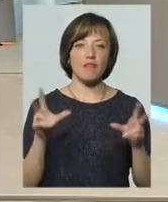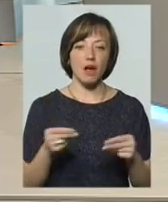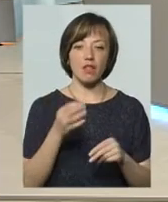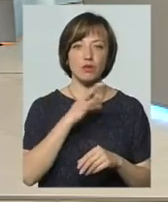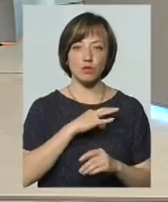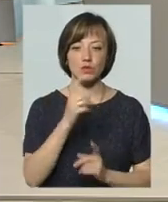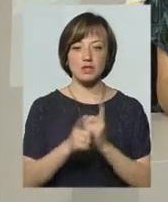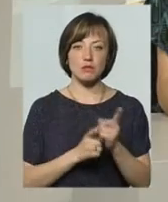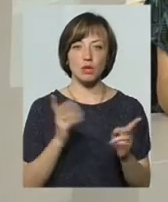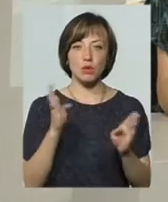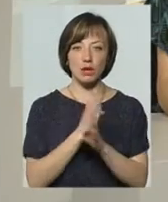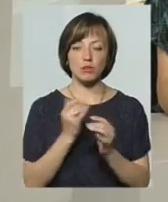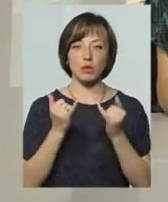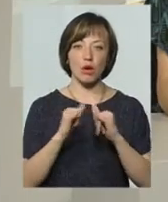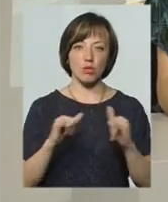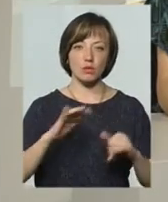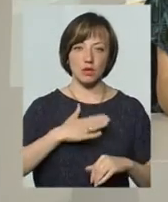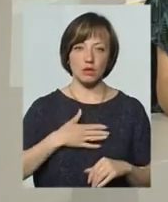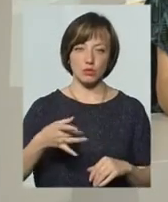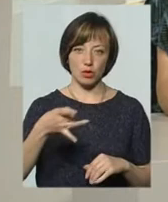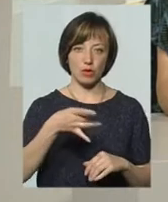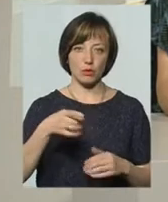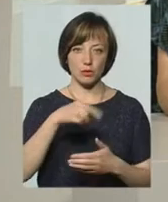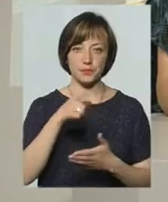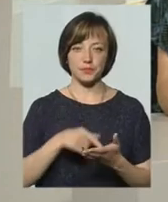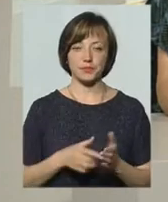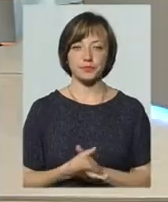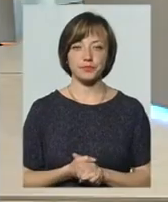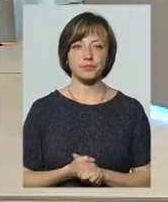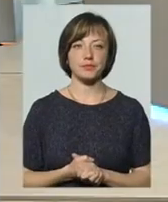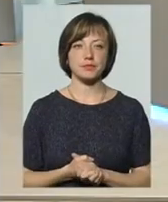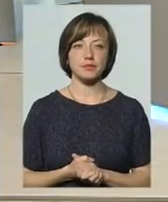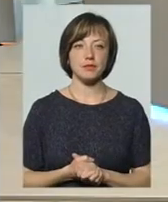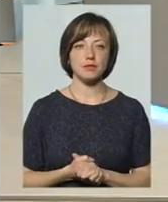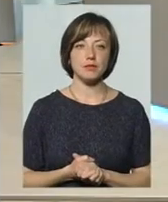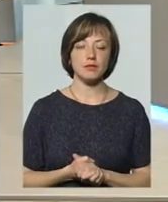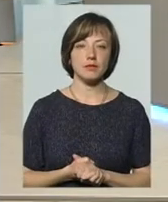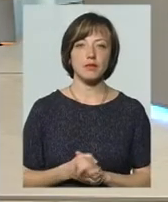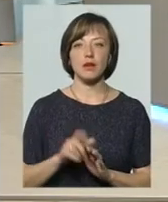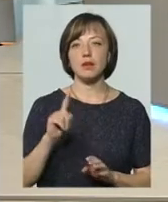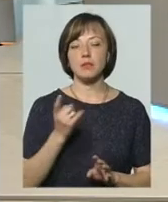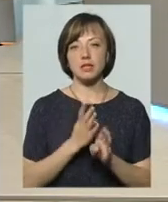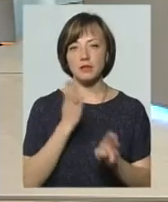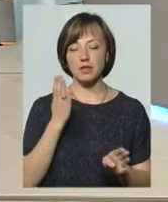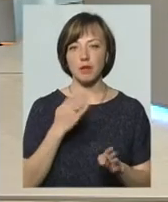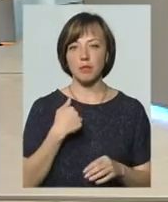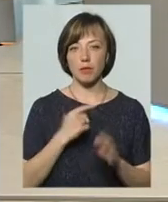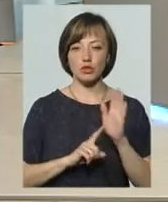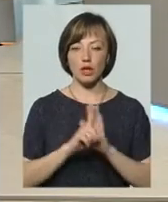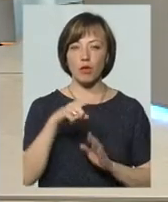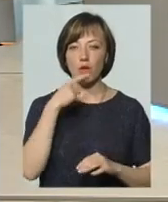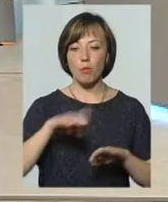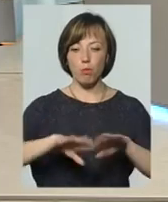зміну клімату для розвитку нашого регіону? Ну, перш за все, якщо ми от говоримо, да, угу, про пустелю, ми розпочали